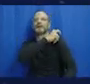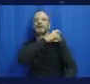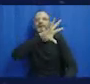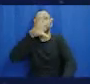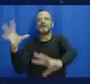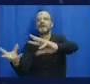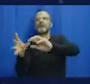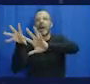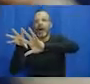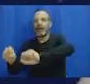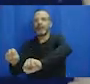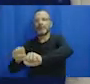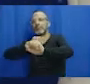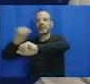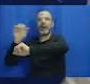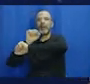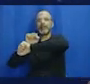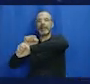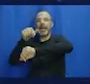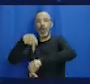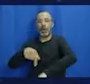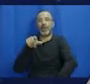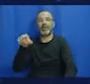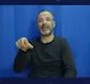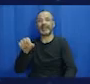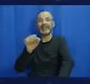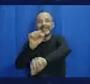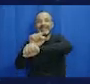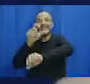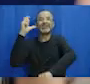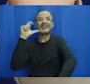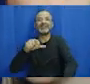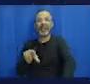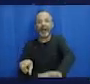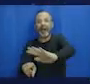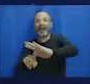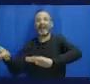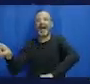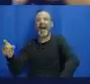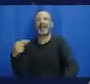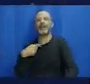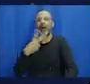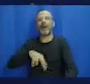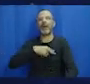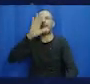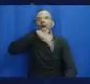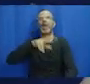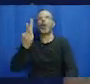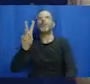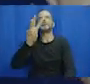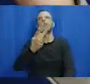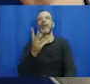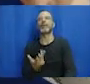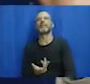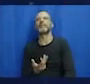كان يمسكه ويقبض عليه ويزته بالسجن، اليوم هذا السجين المجرم الهارب اللي بدك يسميه مسؤول عن مين؟ عن كوبي شابتا.